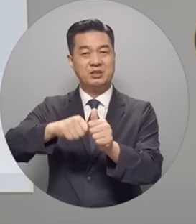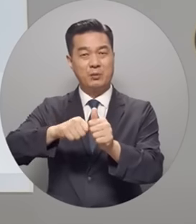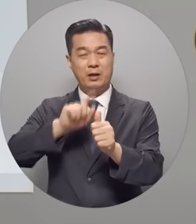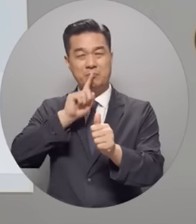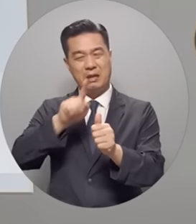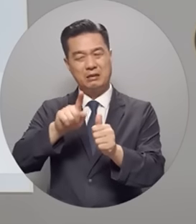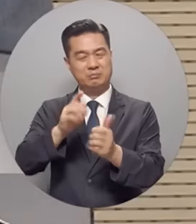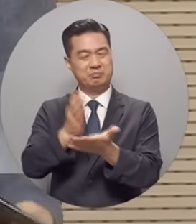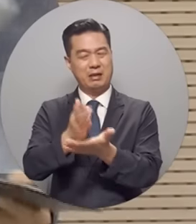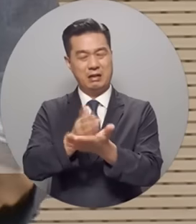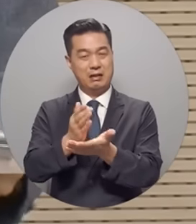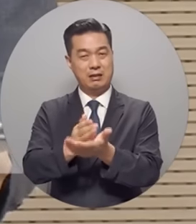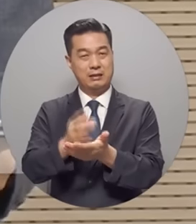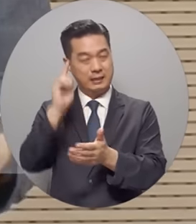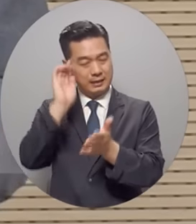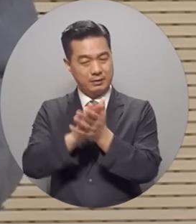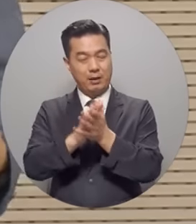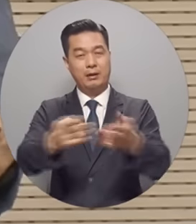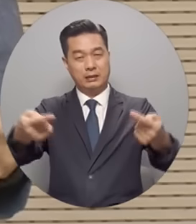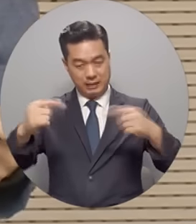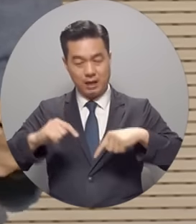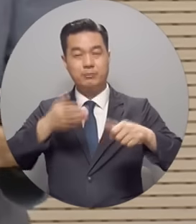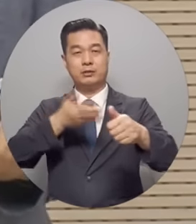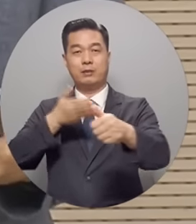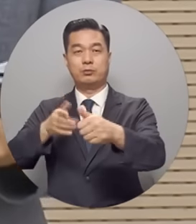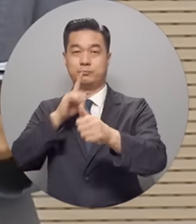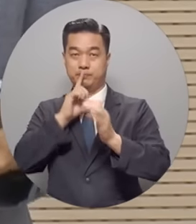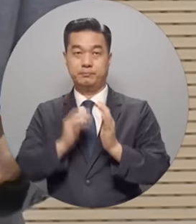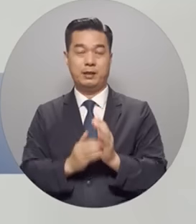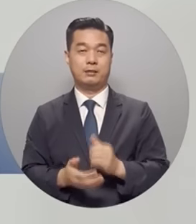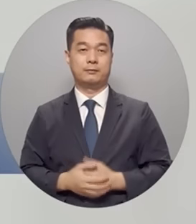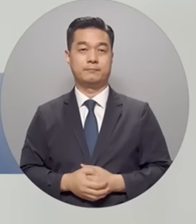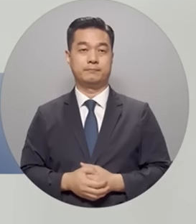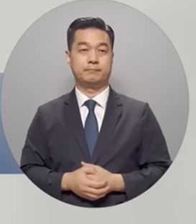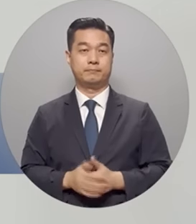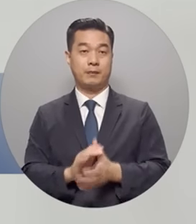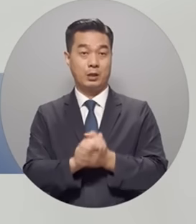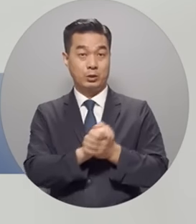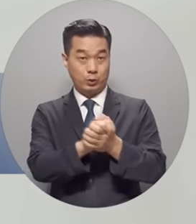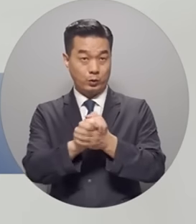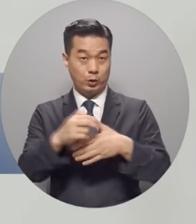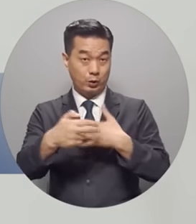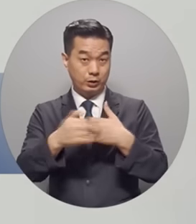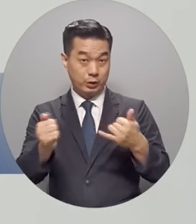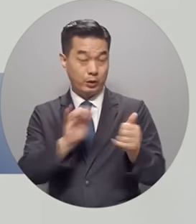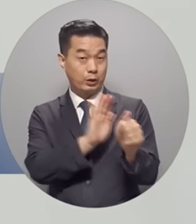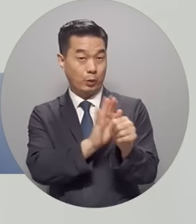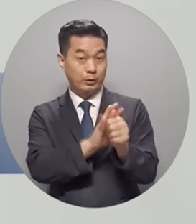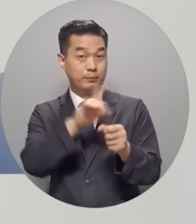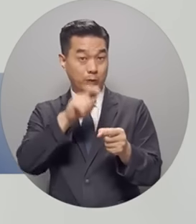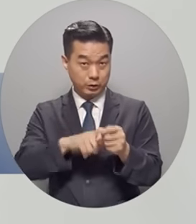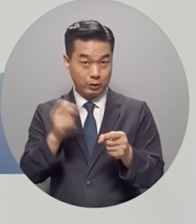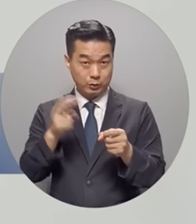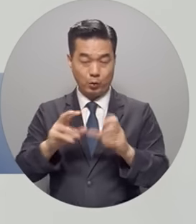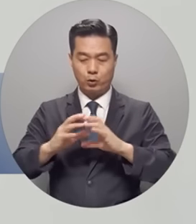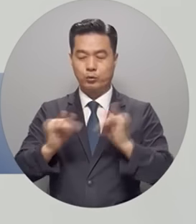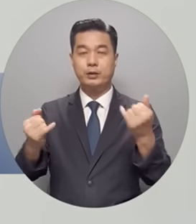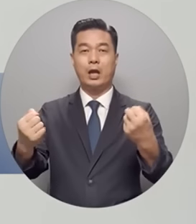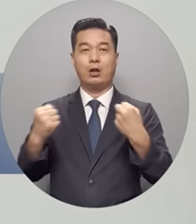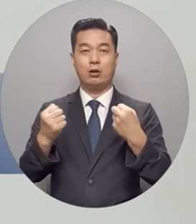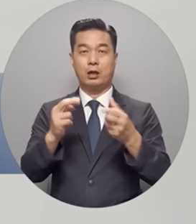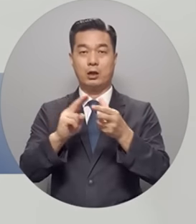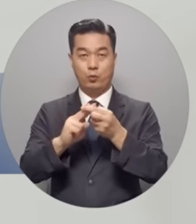자재한 채 자발적 참여를 당부했습니다 동료 의료인을 돕는 차원에서 그리고 우리 국민들의 건강과